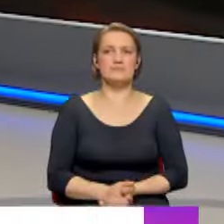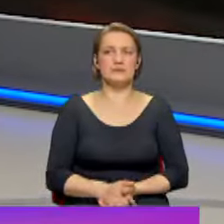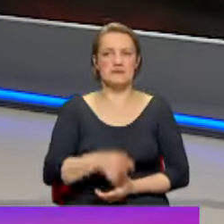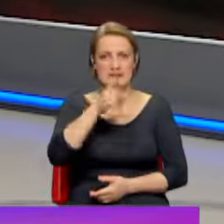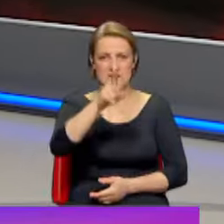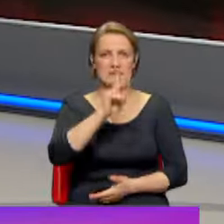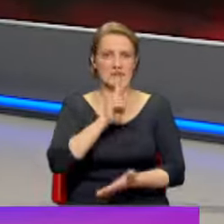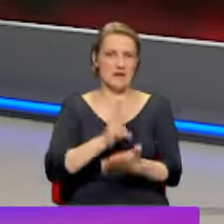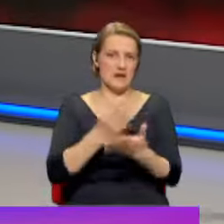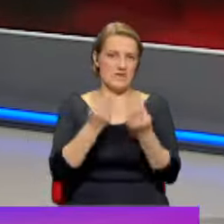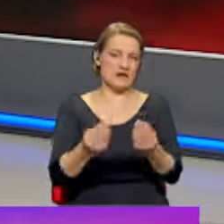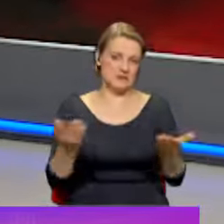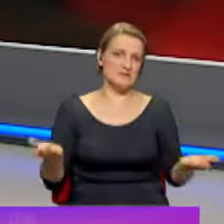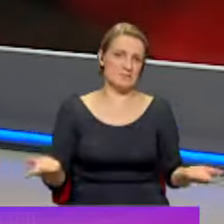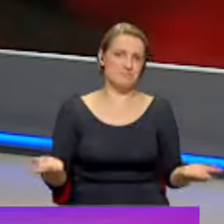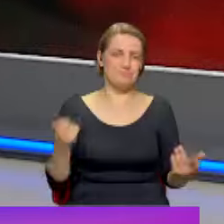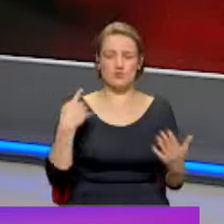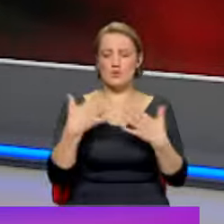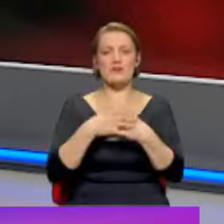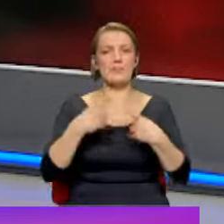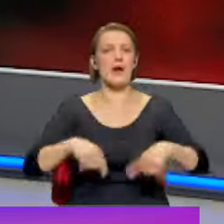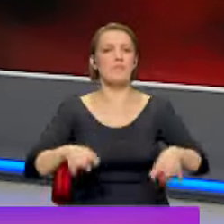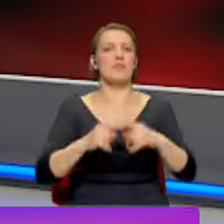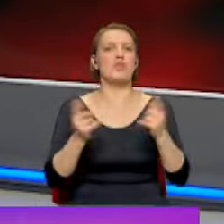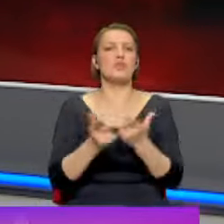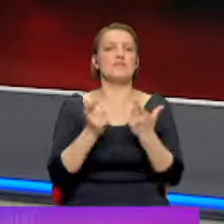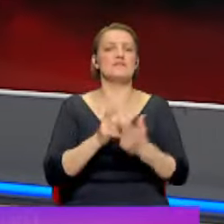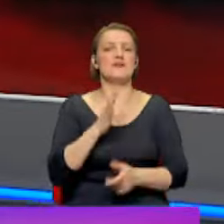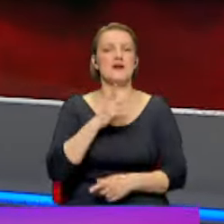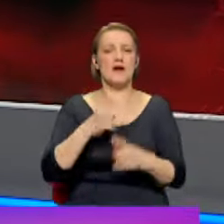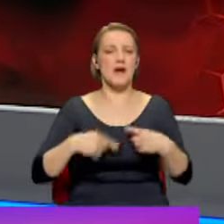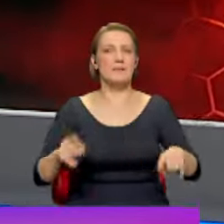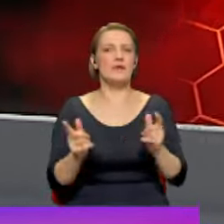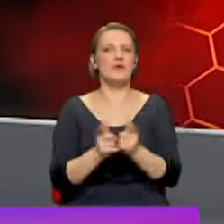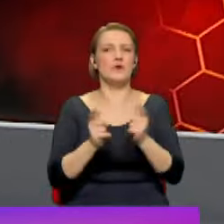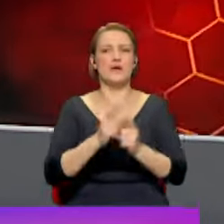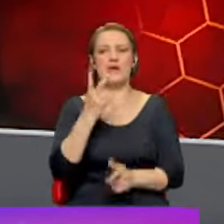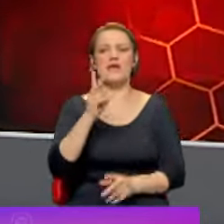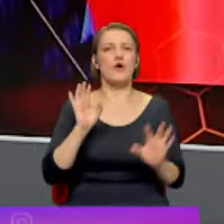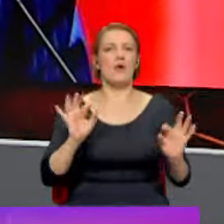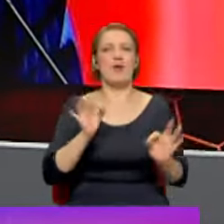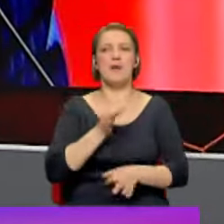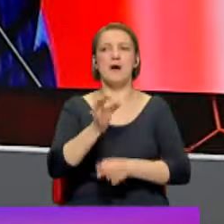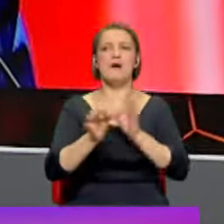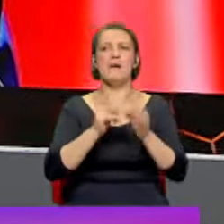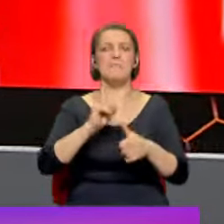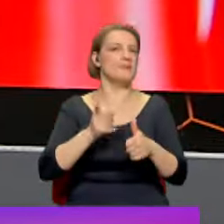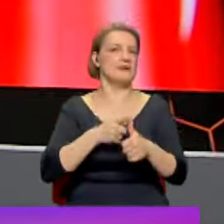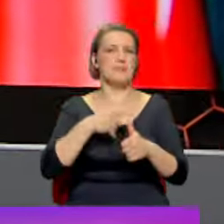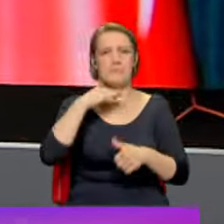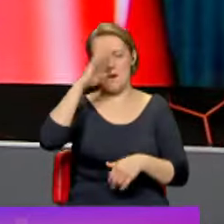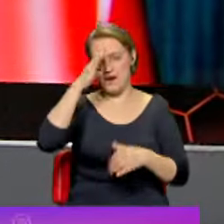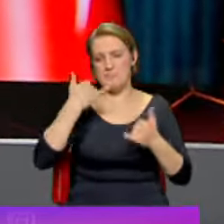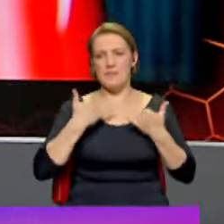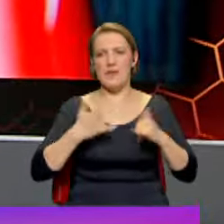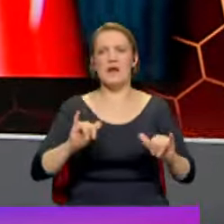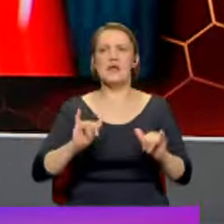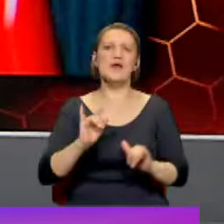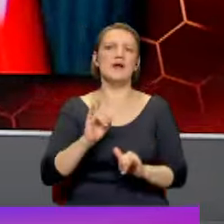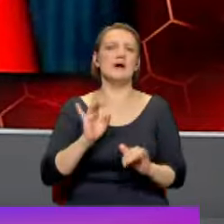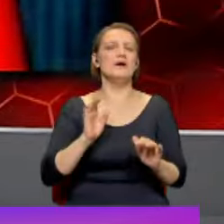Siz kararı verdiniz herhalde. Dün akşam kabine toplantısı vardı. Kabine toplantısında iki önemli haber. Birincisi bayram tatilinin ne